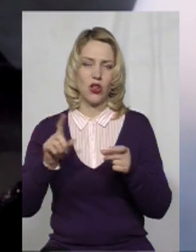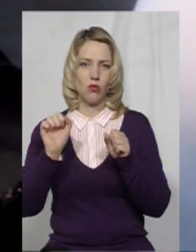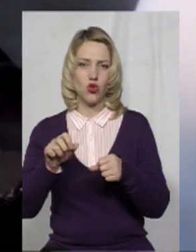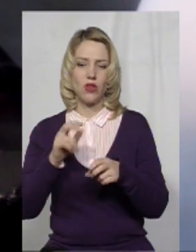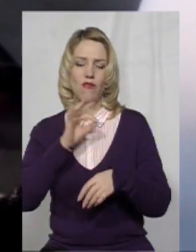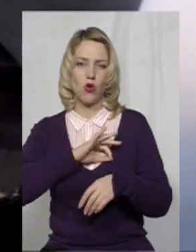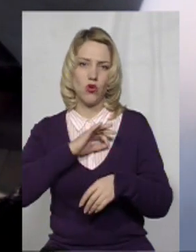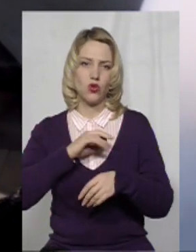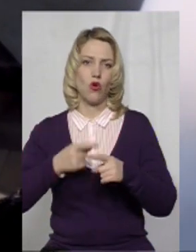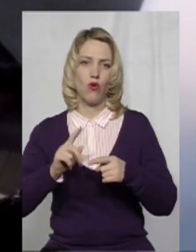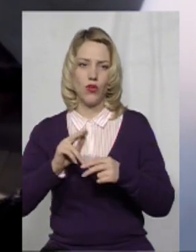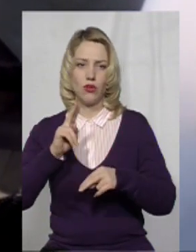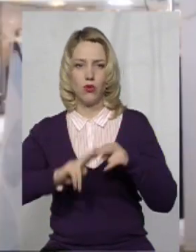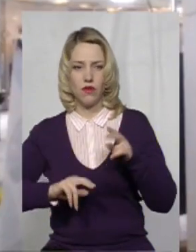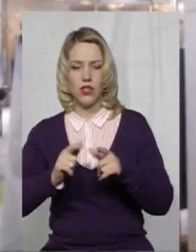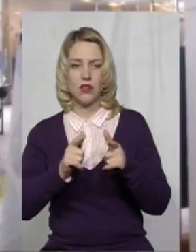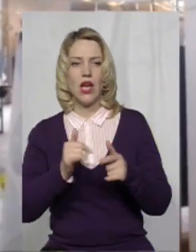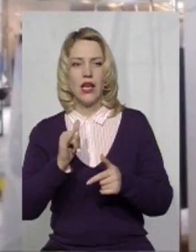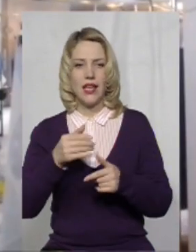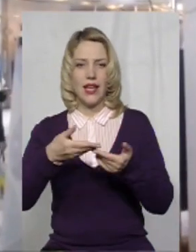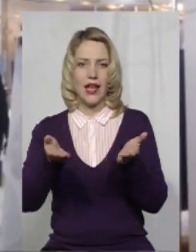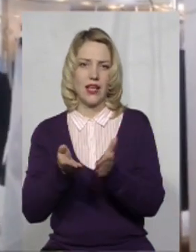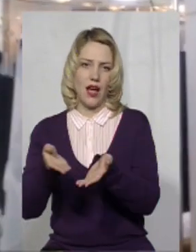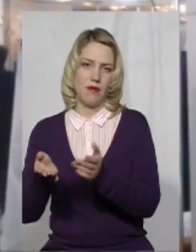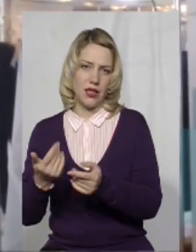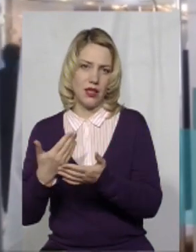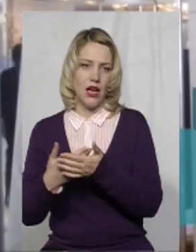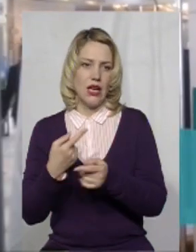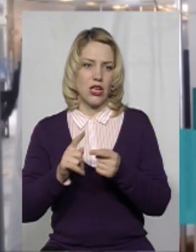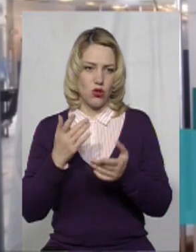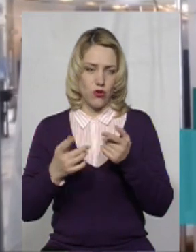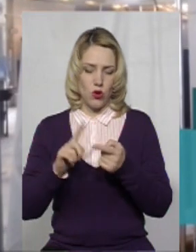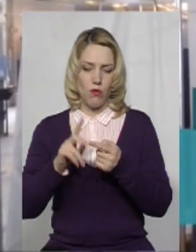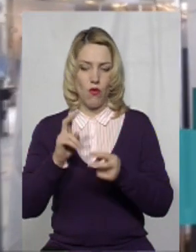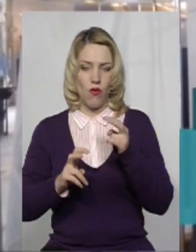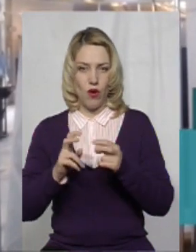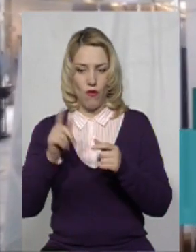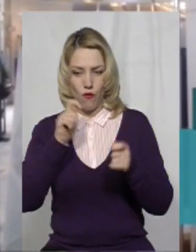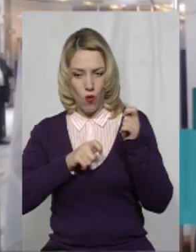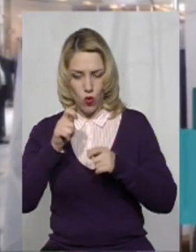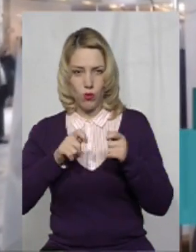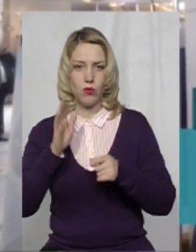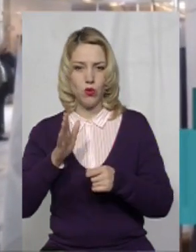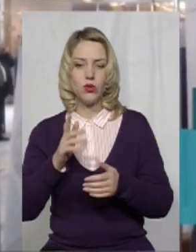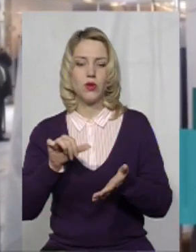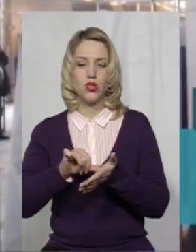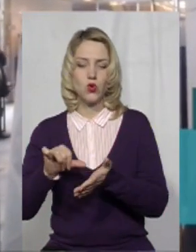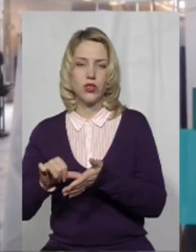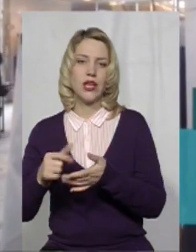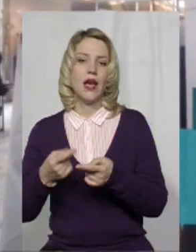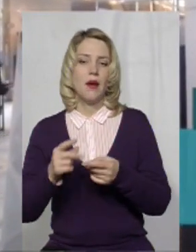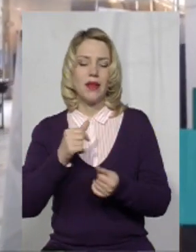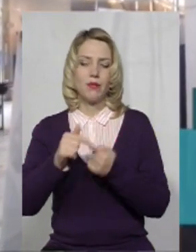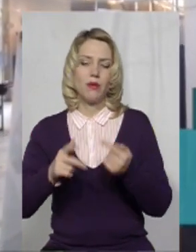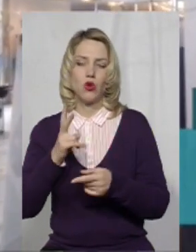будівництві, оздоблені будівель та виготовлені кераміки. Якщо на цьому форумі будуть присутні підприємці, які займаються виготовленням